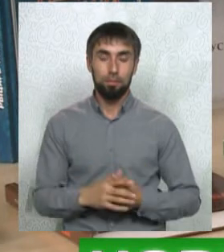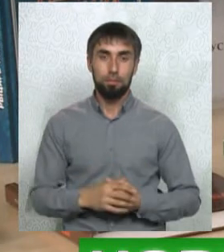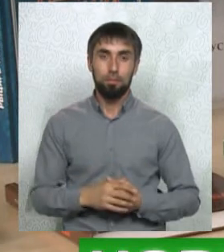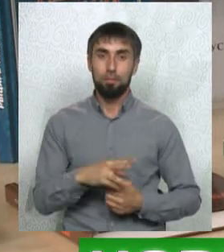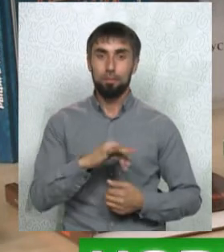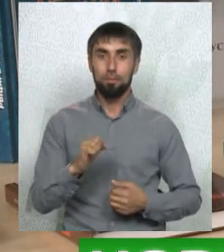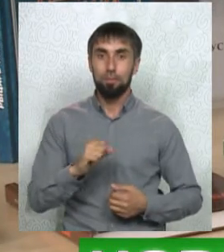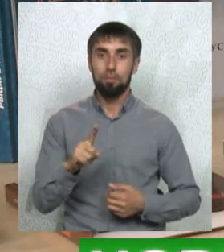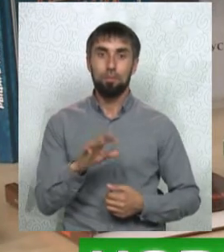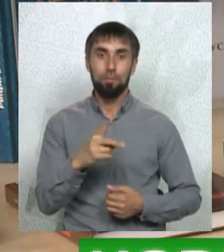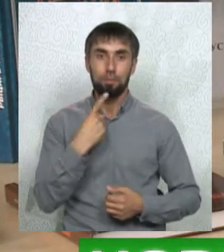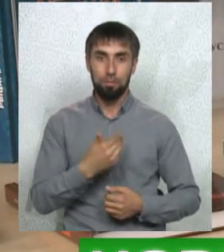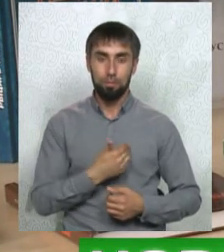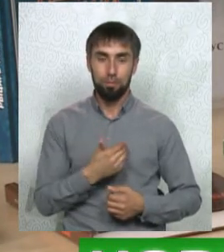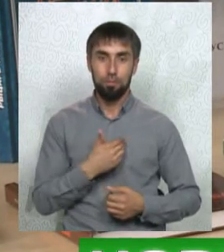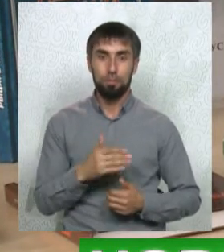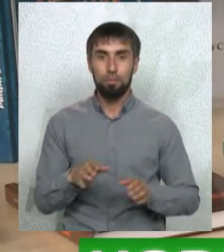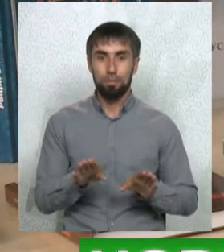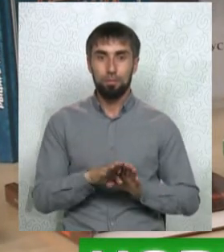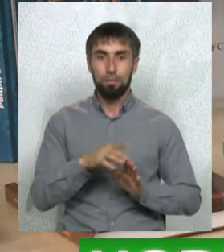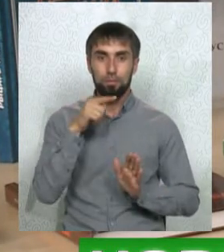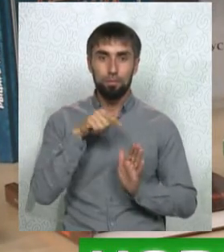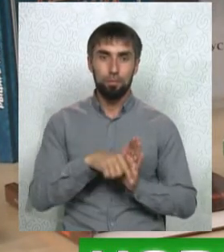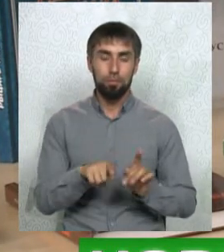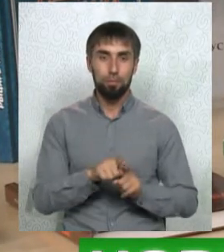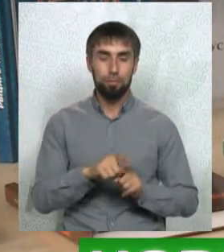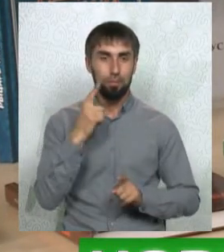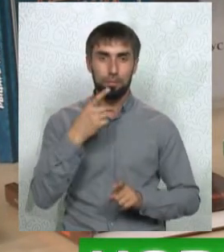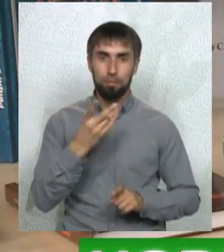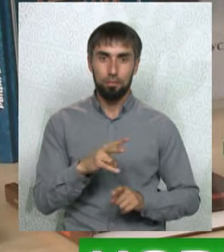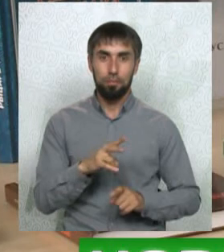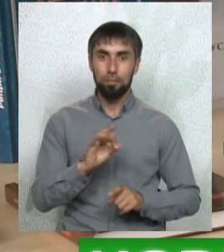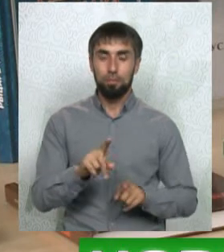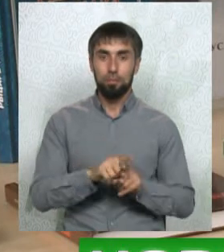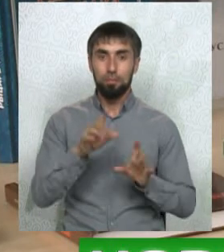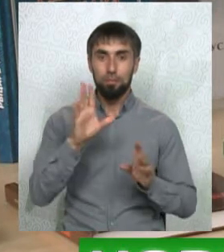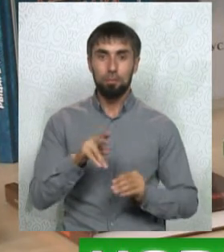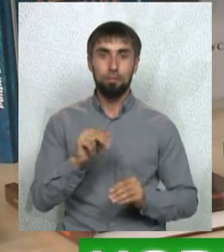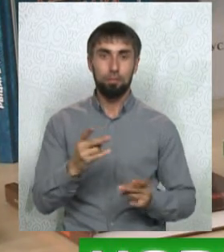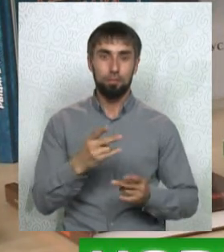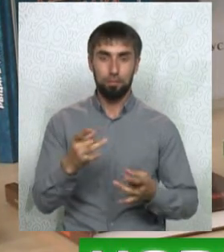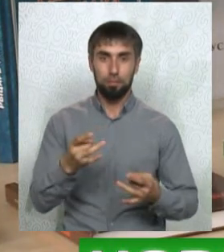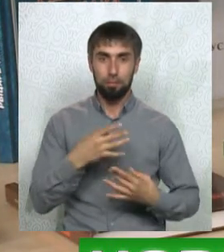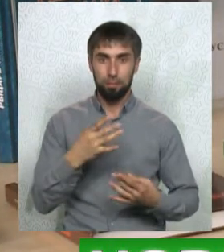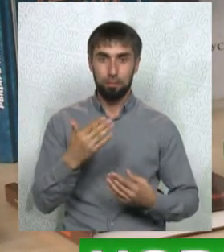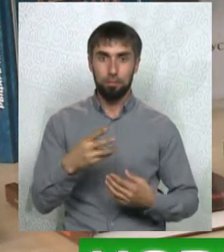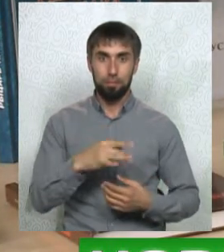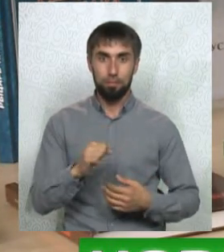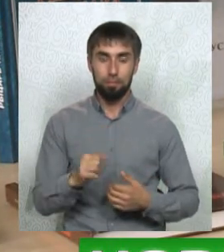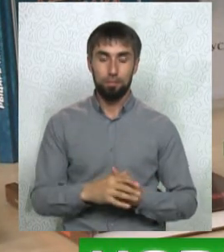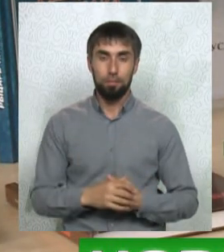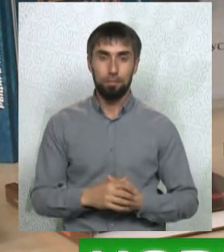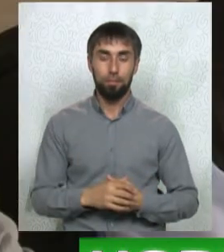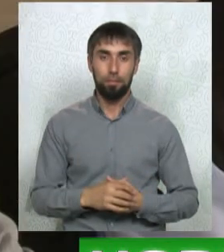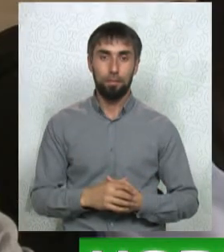Муса фуалгет, ши це гетти кварга здесь, шедерниха, айша, хабак должно